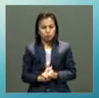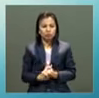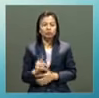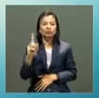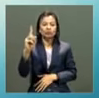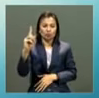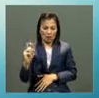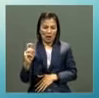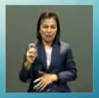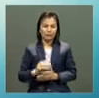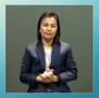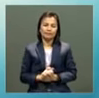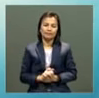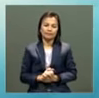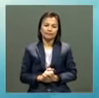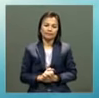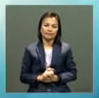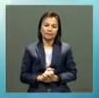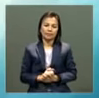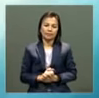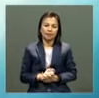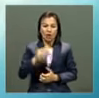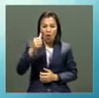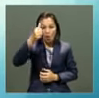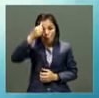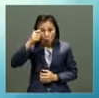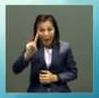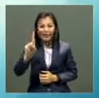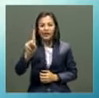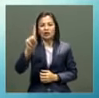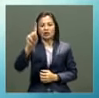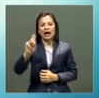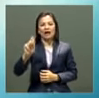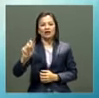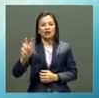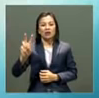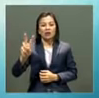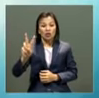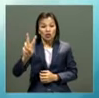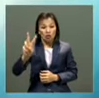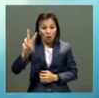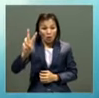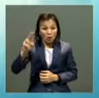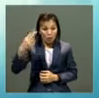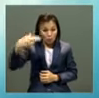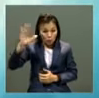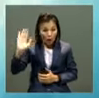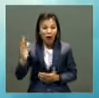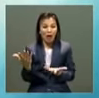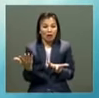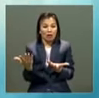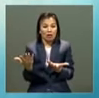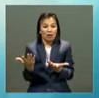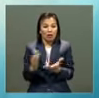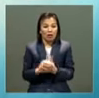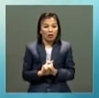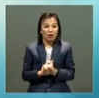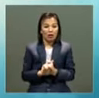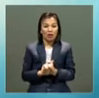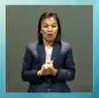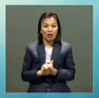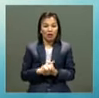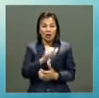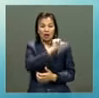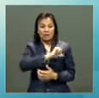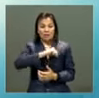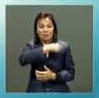พราะว่าเสียชีวิตไปแล้วเพิ่มขึ้นในวันเดียว 2,482 ศพใน1วันส่วนของสเป